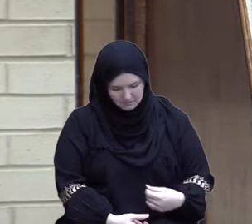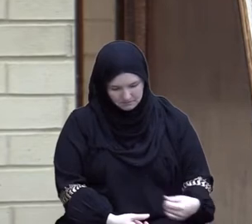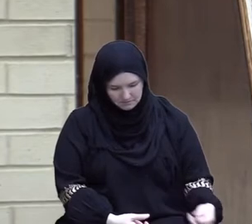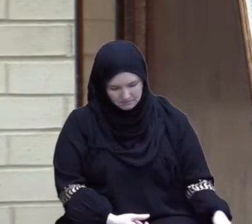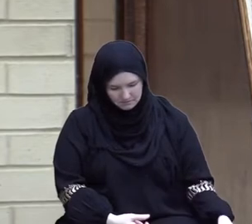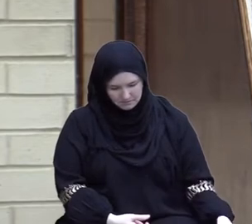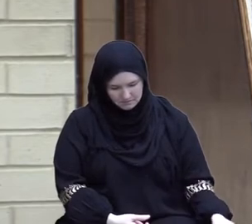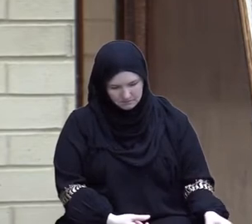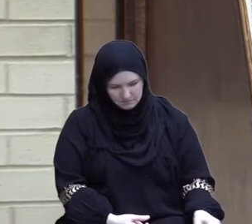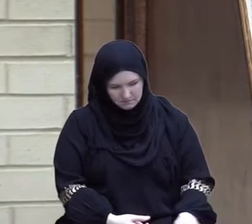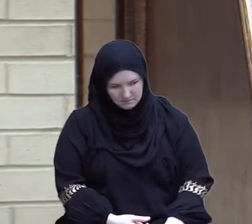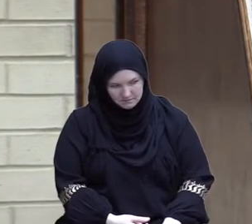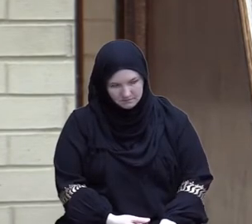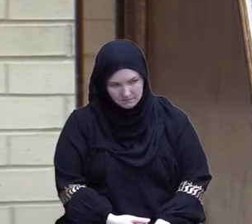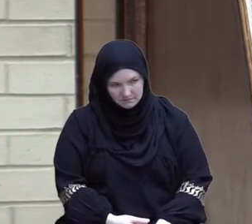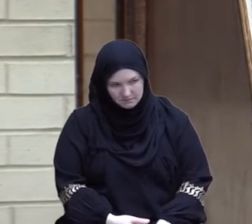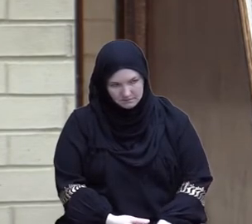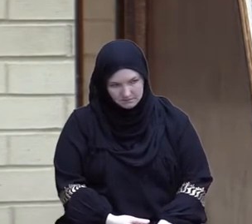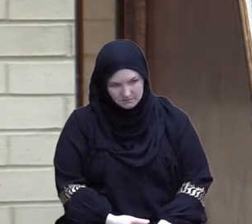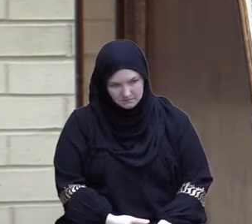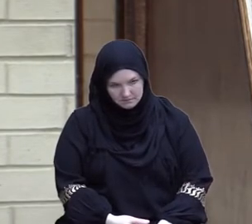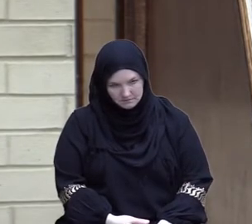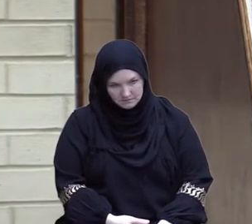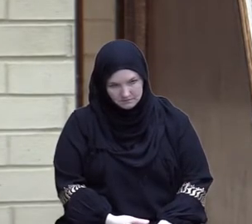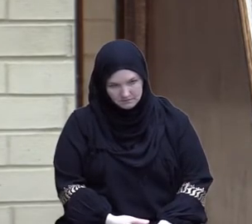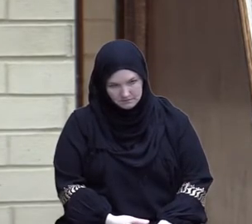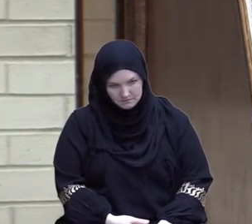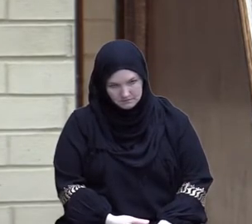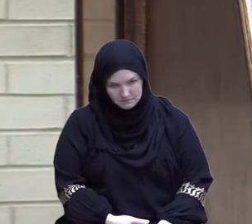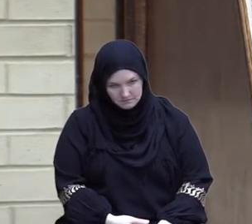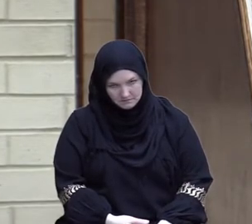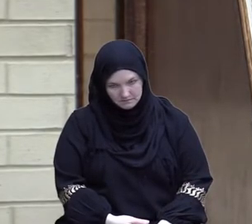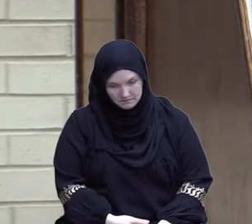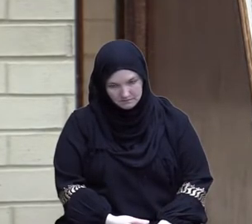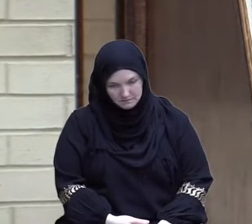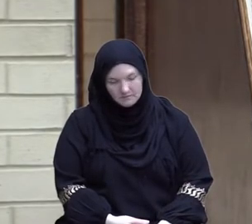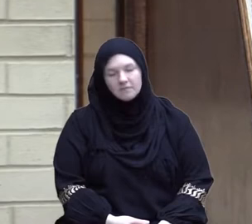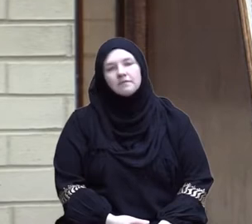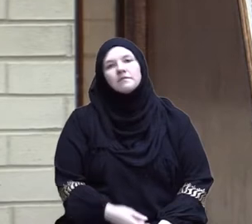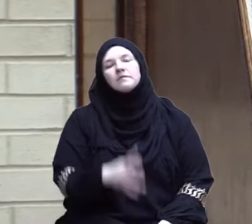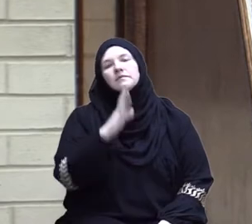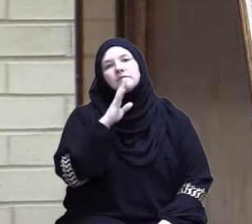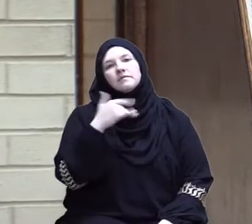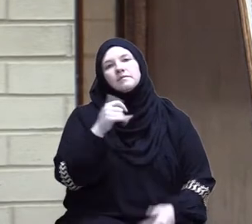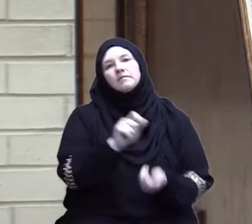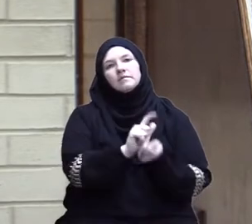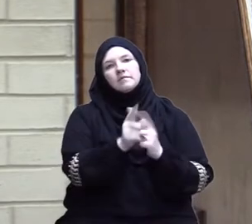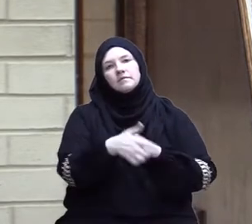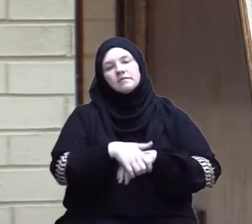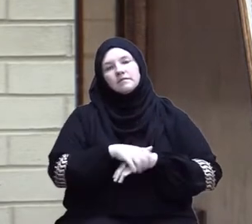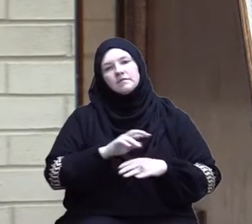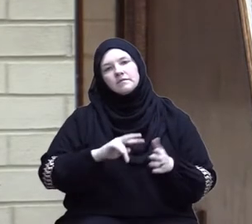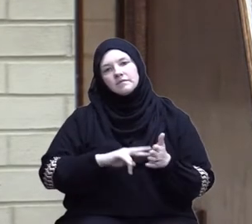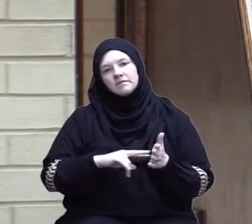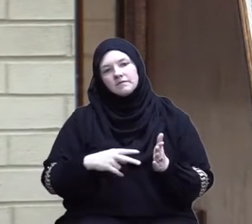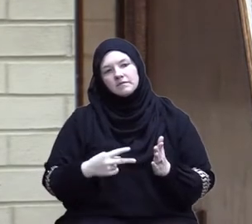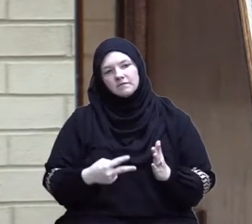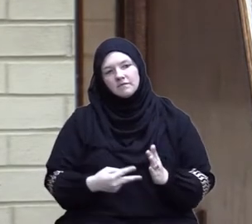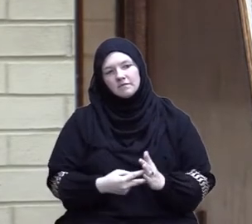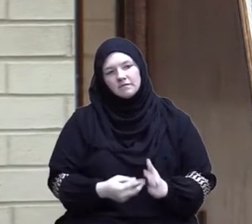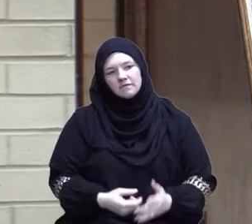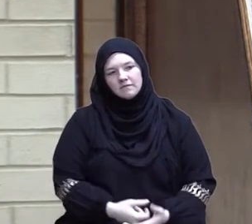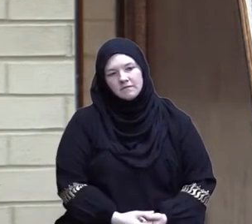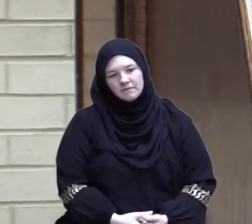وَمِمَّا رَزَقْنَاهُمْ يُنْفِقُونَ والذين يؤمنون بما أنزل إليك وما أنزل